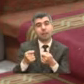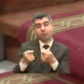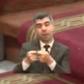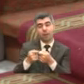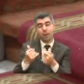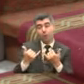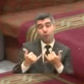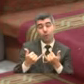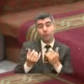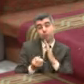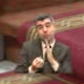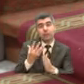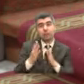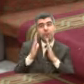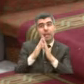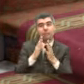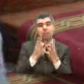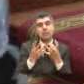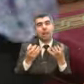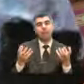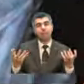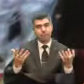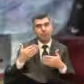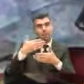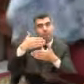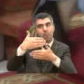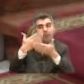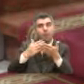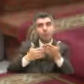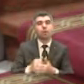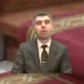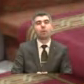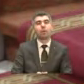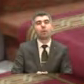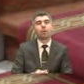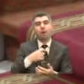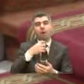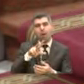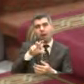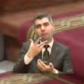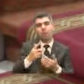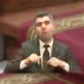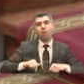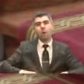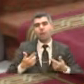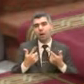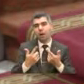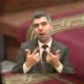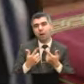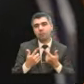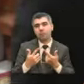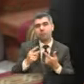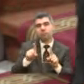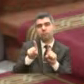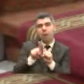المهددات. كما في علمكم الوزاره كان عندها منذ 2003 واحد المخطط وطني للحمايه من الفيضانات،